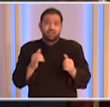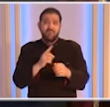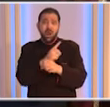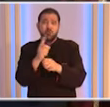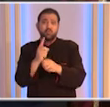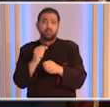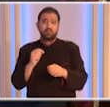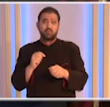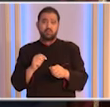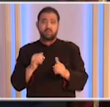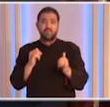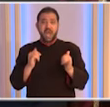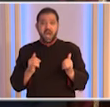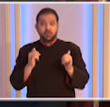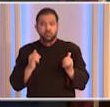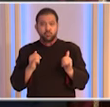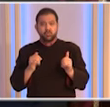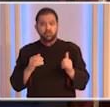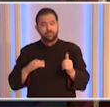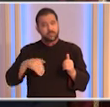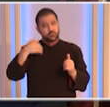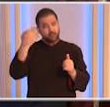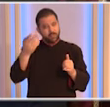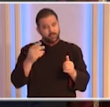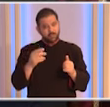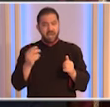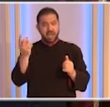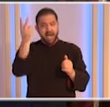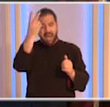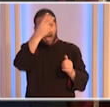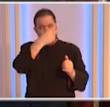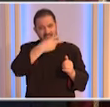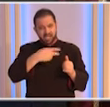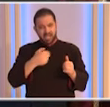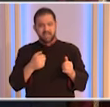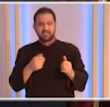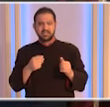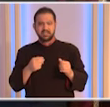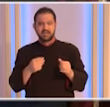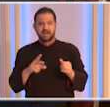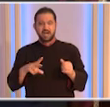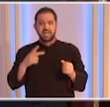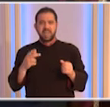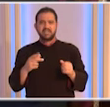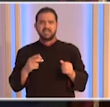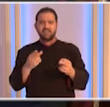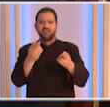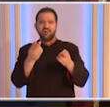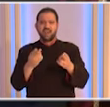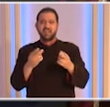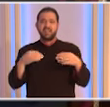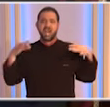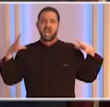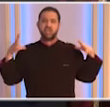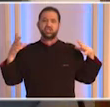Așa. Și atunci, după ce a lămurit, după ce s-a lăsat convinsă,